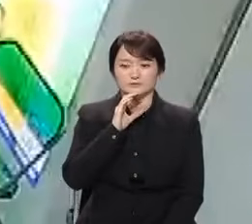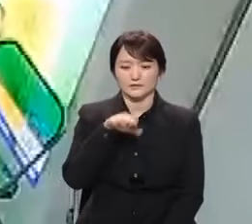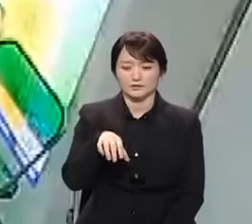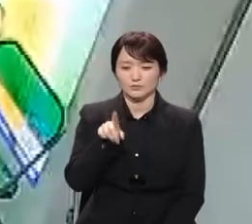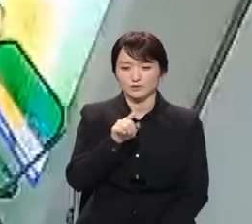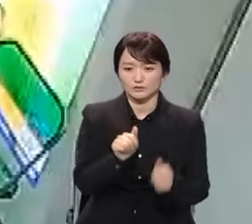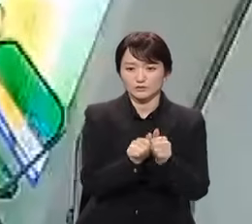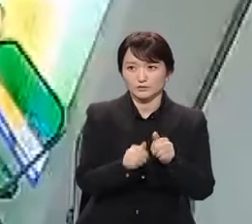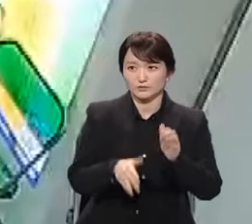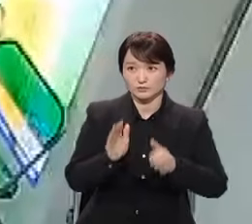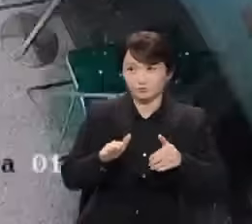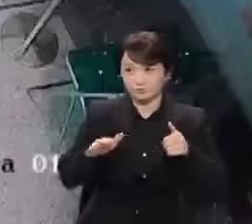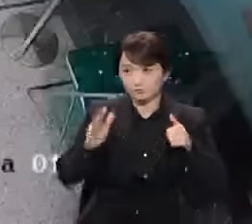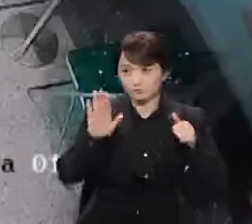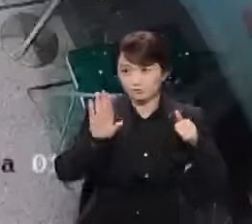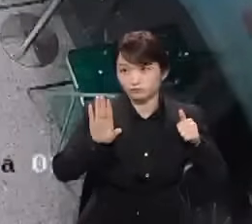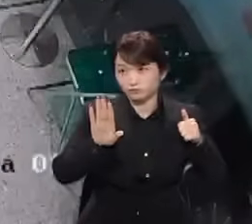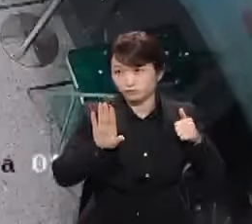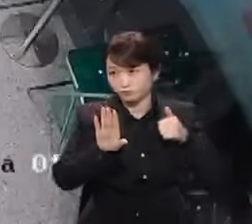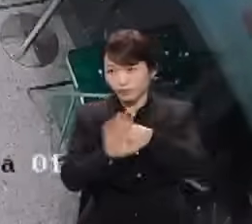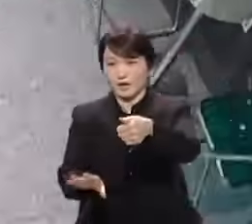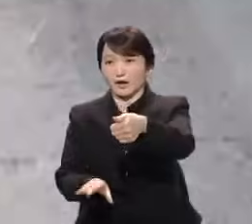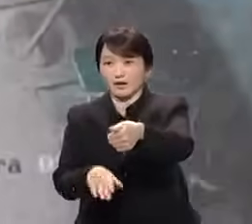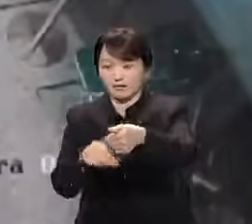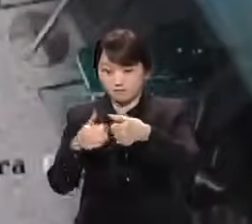그런데 그대로